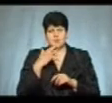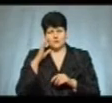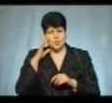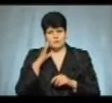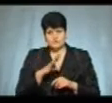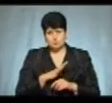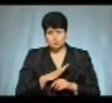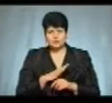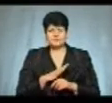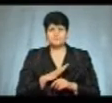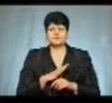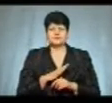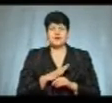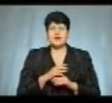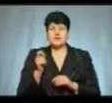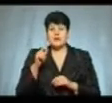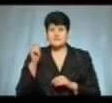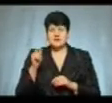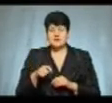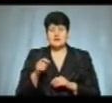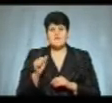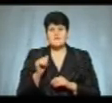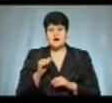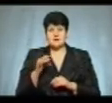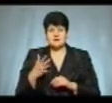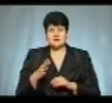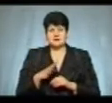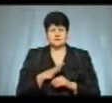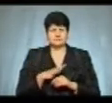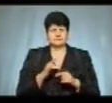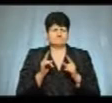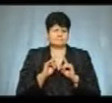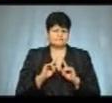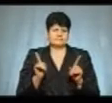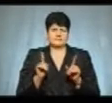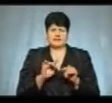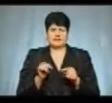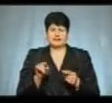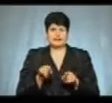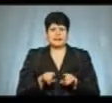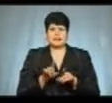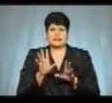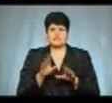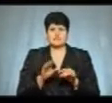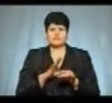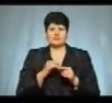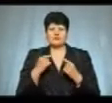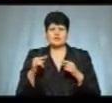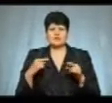було на війні в Афганістані. Він був якийсь не такий, як всі, зовсім був інший.